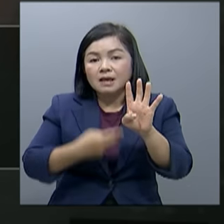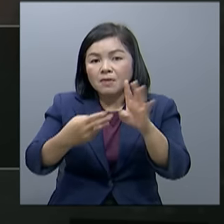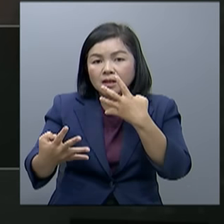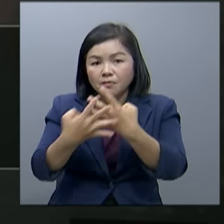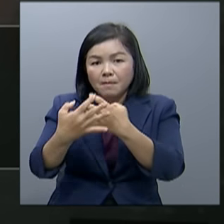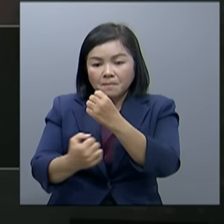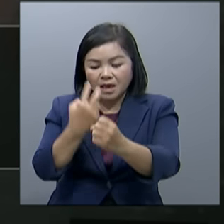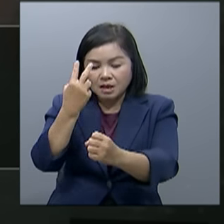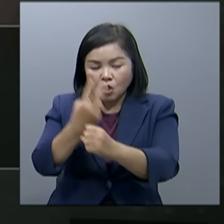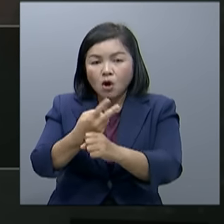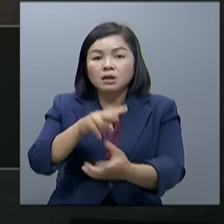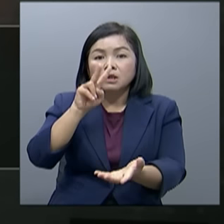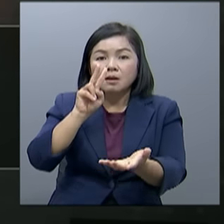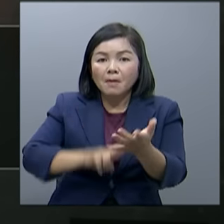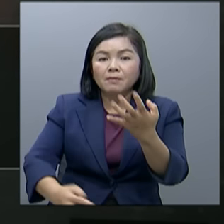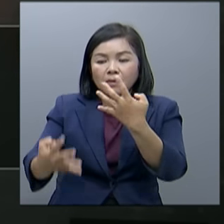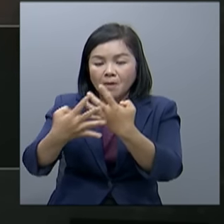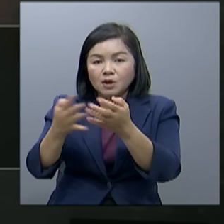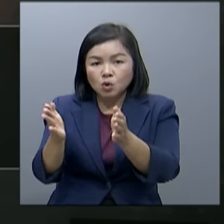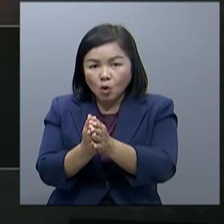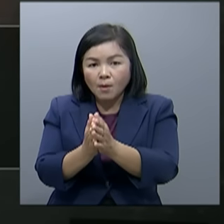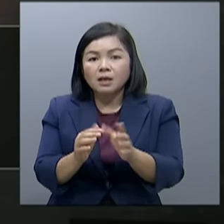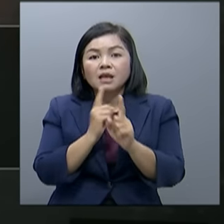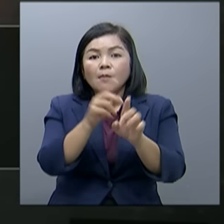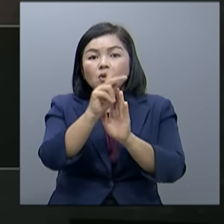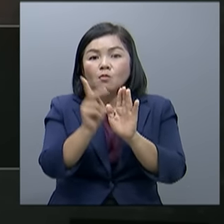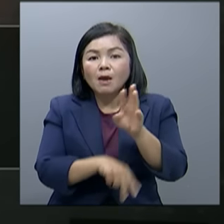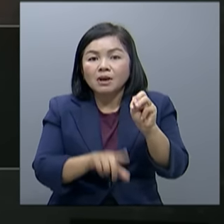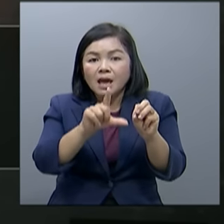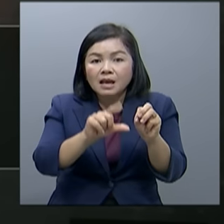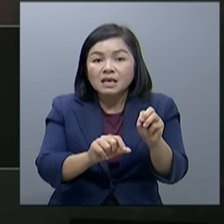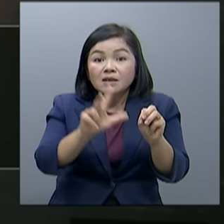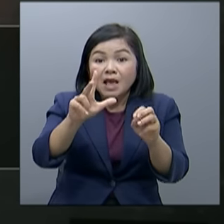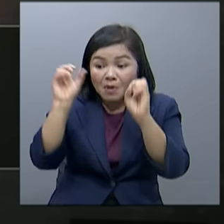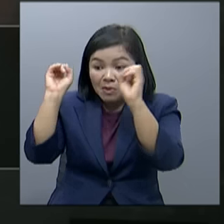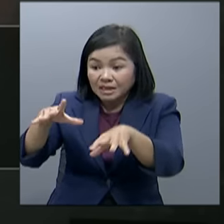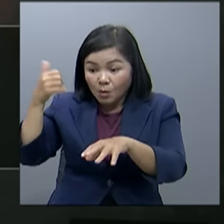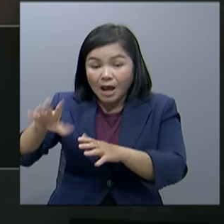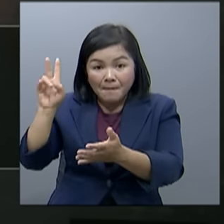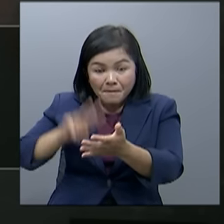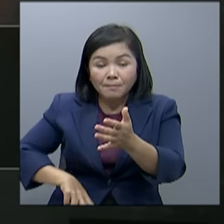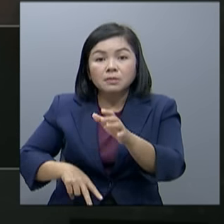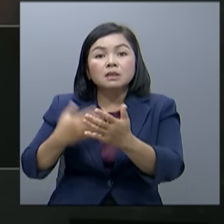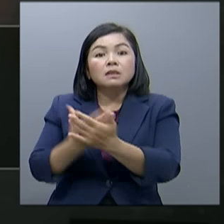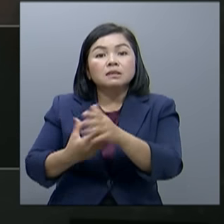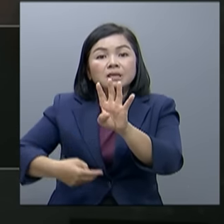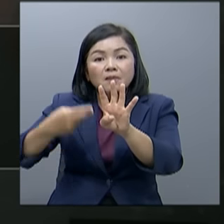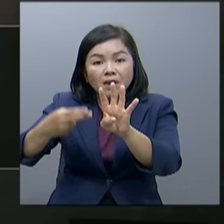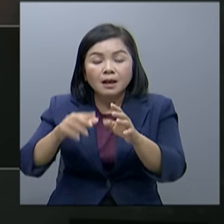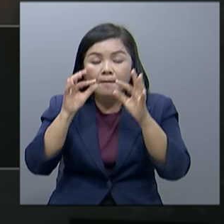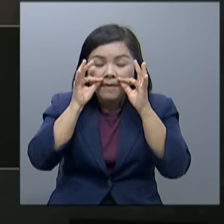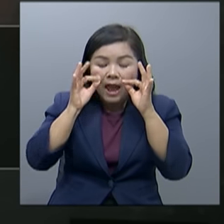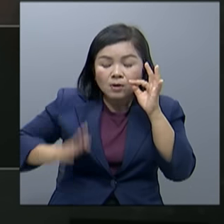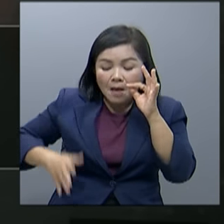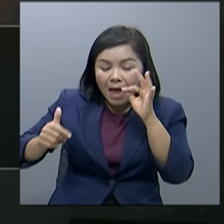2ปีหรือทั้งจำทั้งปรับและมาตรา 23การทิ้งสัตว์ปรับ 40,000บาทหรือถ้าเกิดหมาแมวเกิด